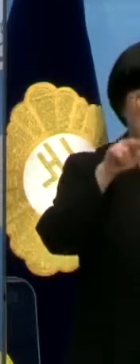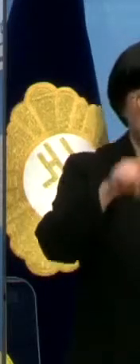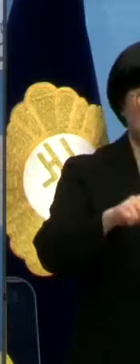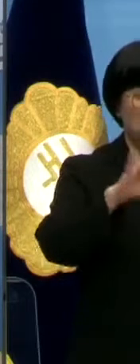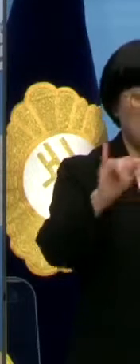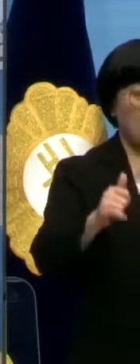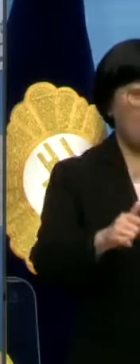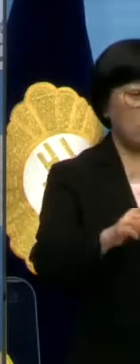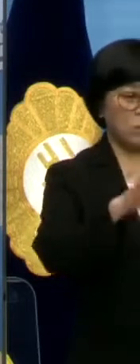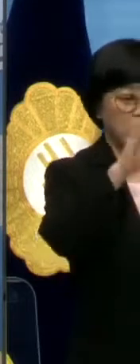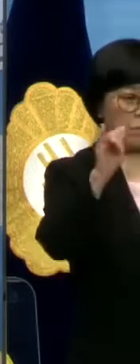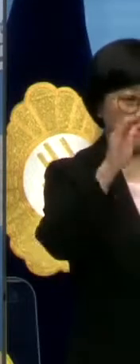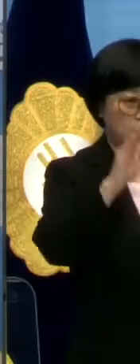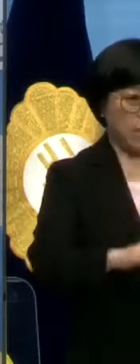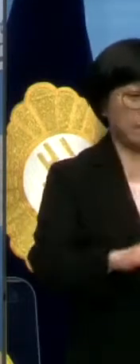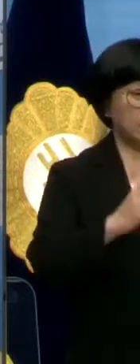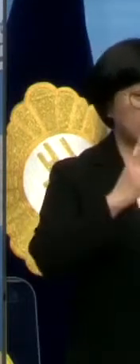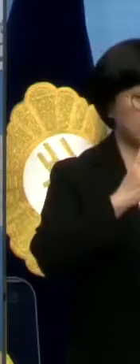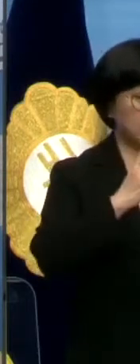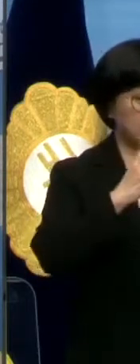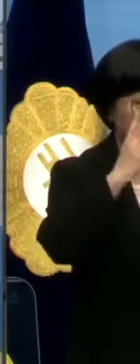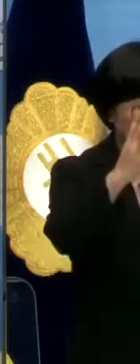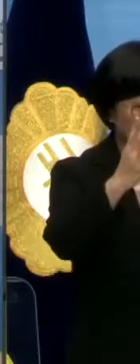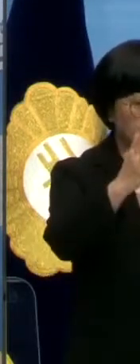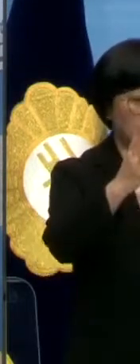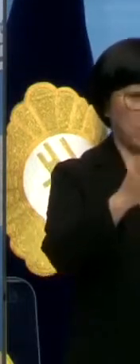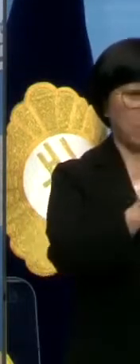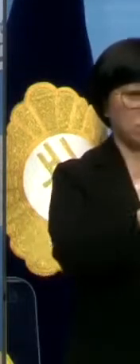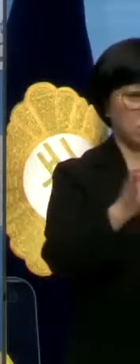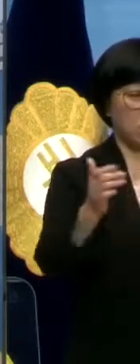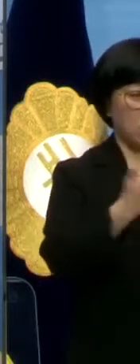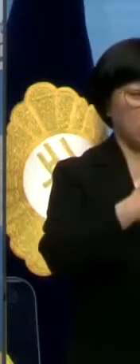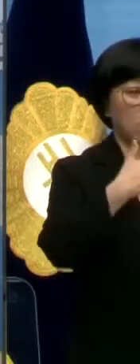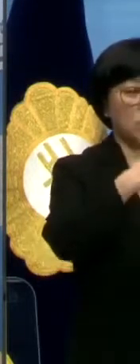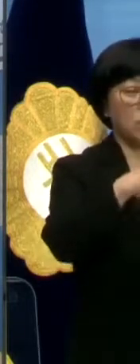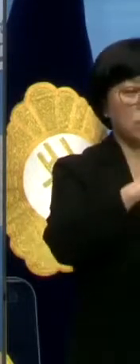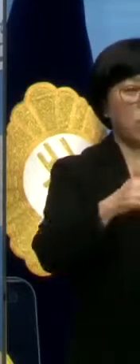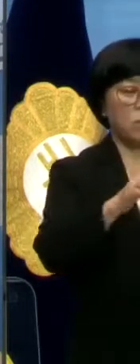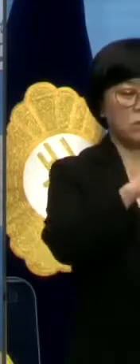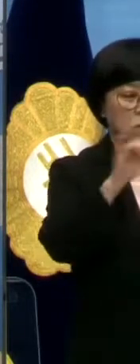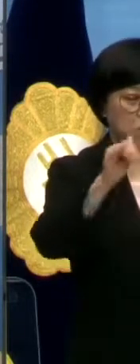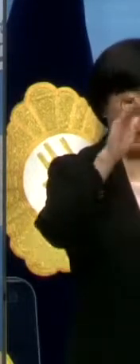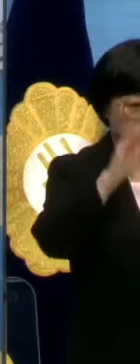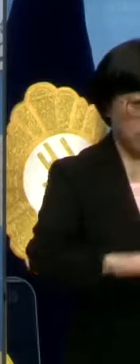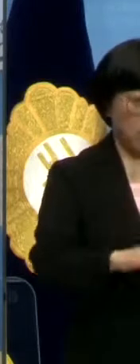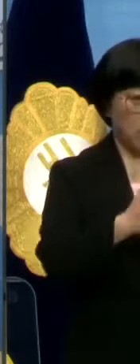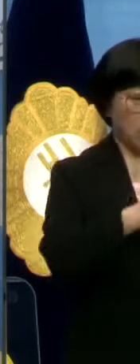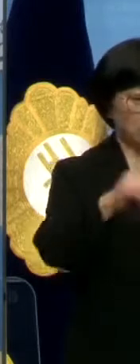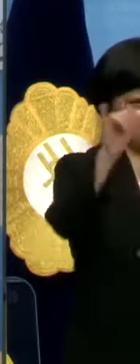의원안은 50인 미만은 4년 이후 적용입니다. 통계청에 따르면 50인 미만 사업장이